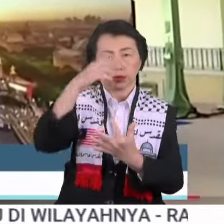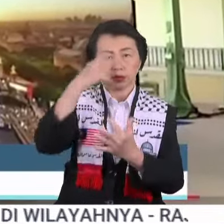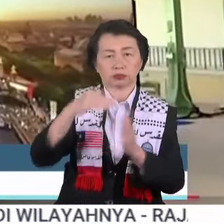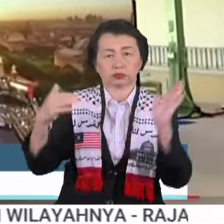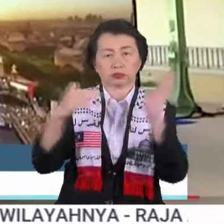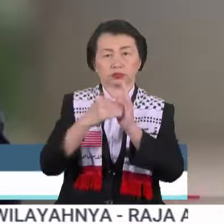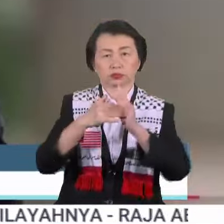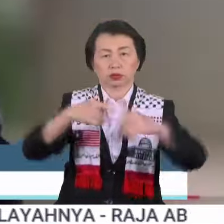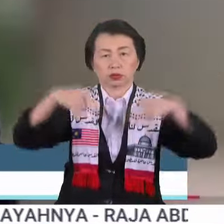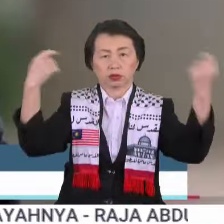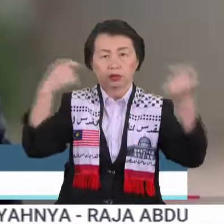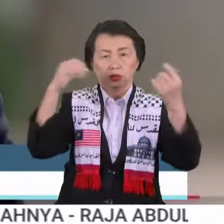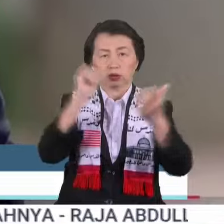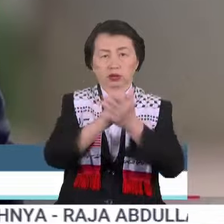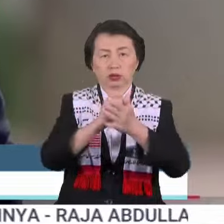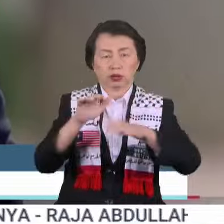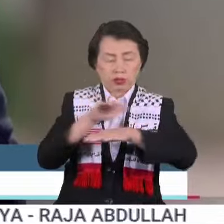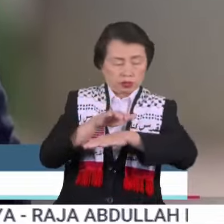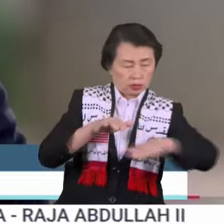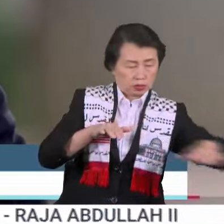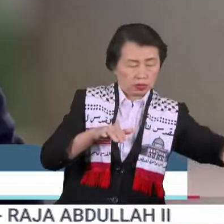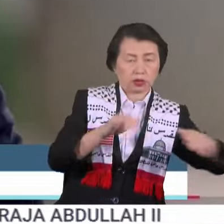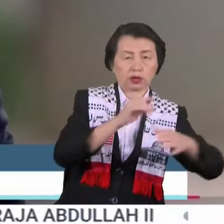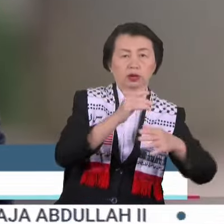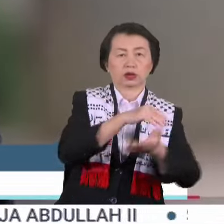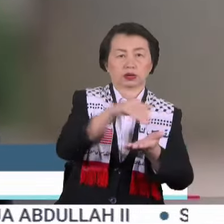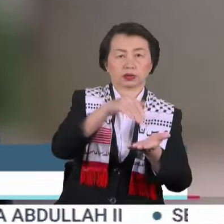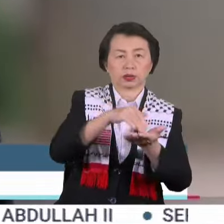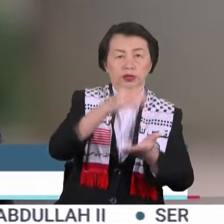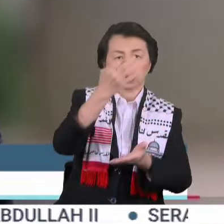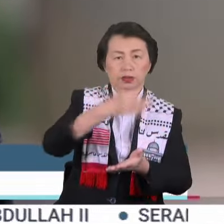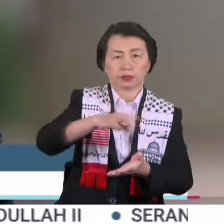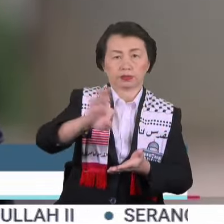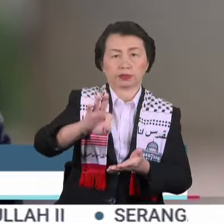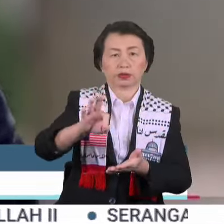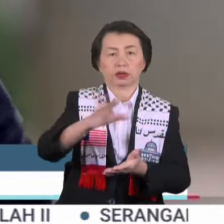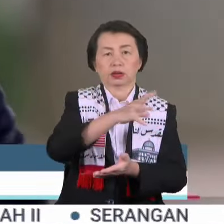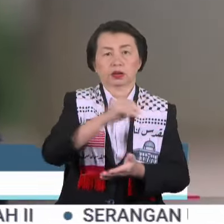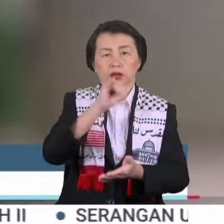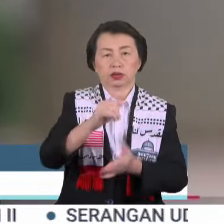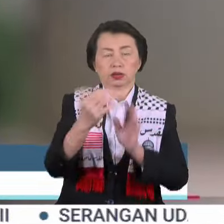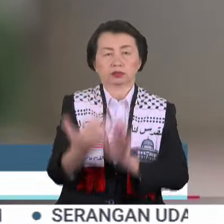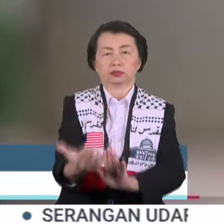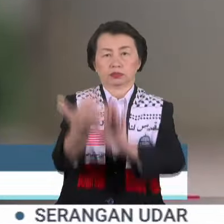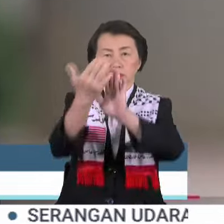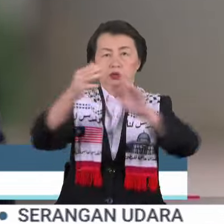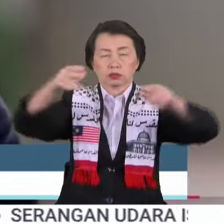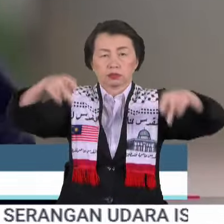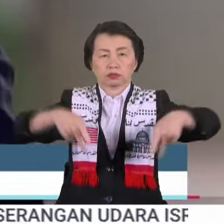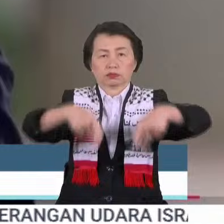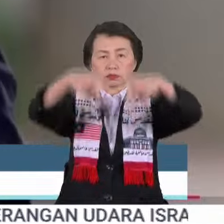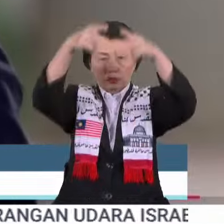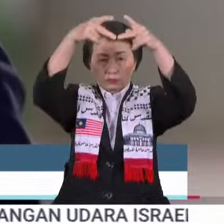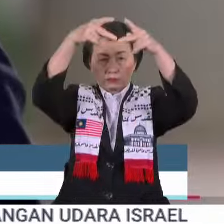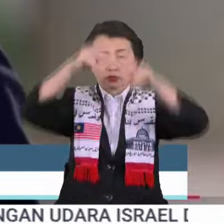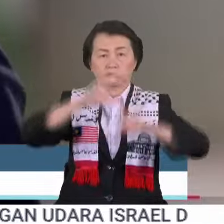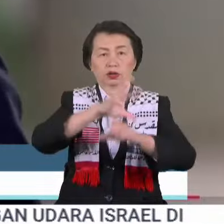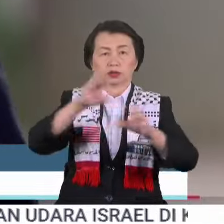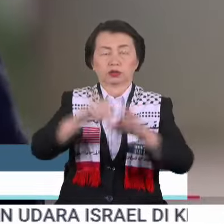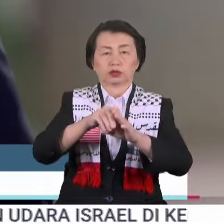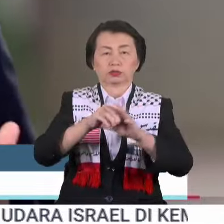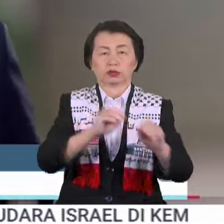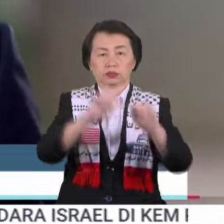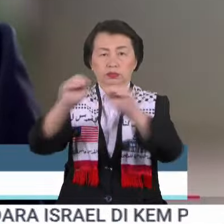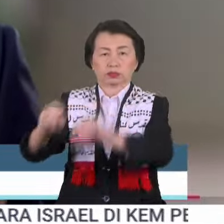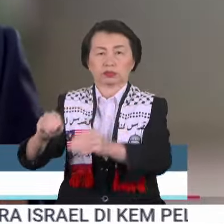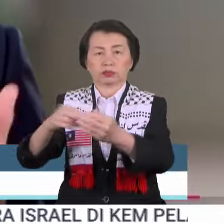untuk menyekat upacara itu ke daratan tengah Paris, Trocadéro, yang menghadap Menara Eiffel, termasuk juga